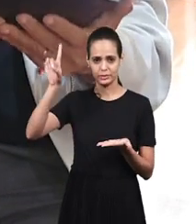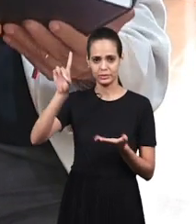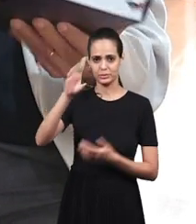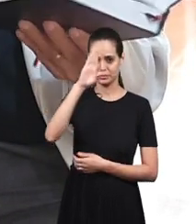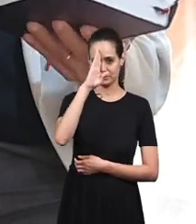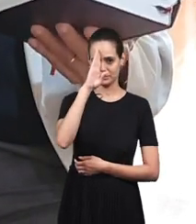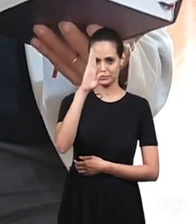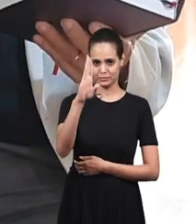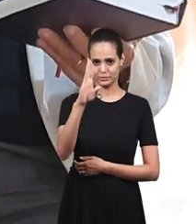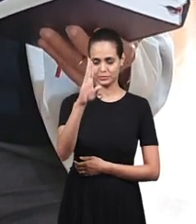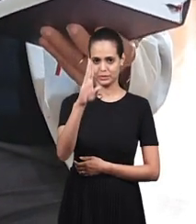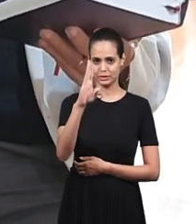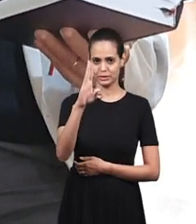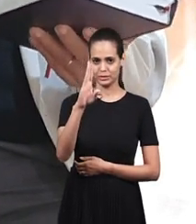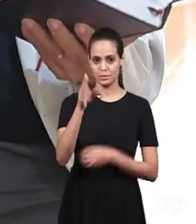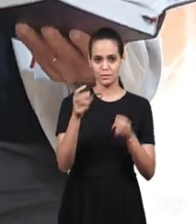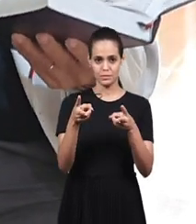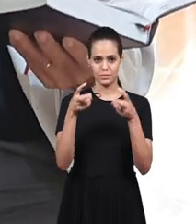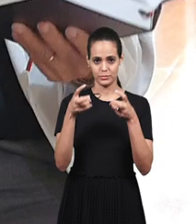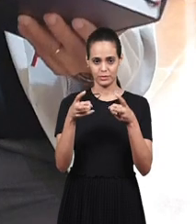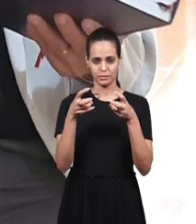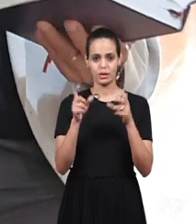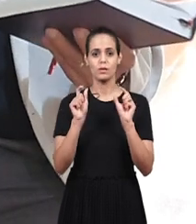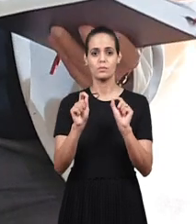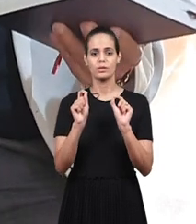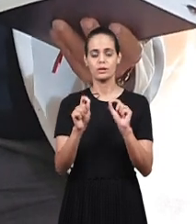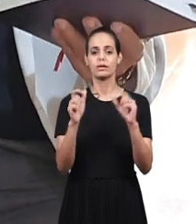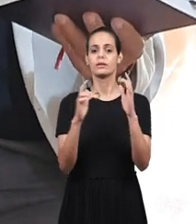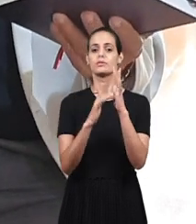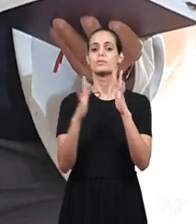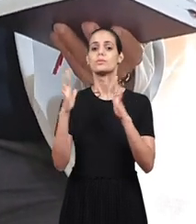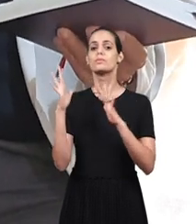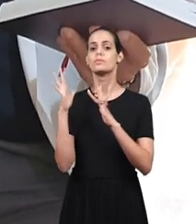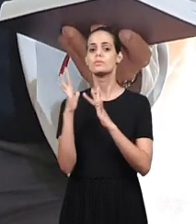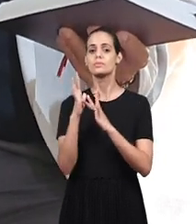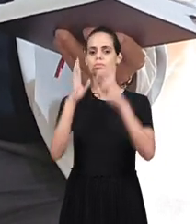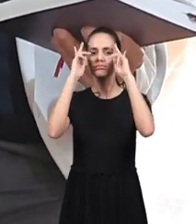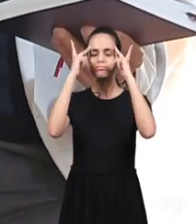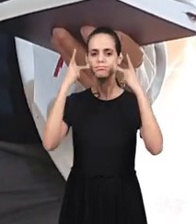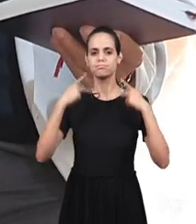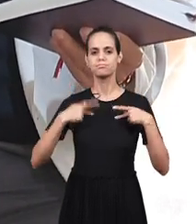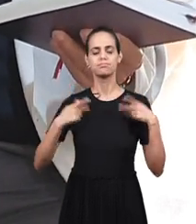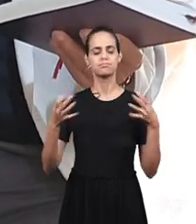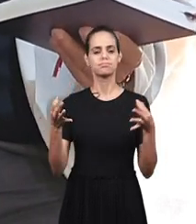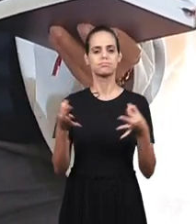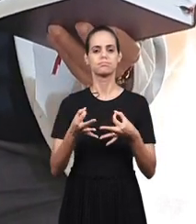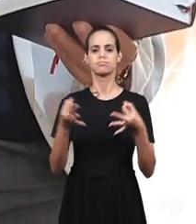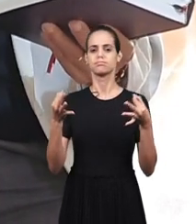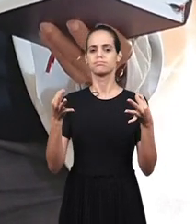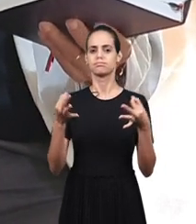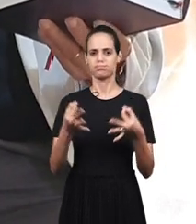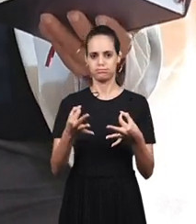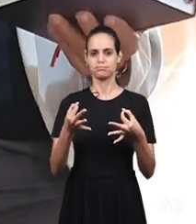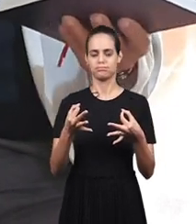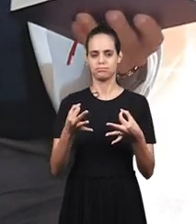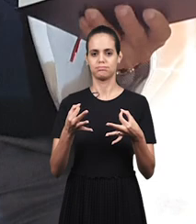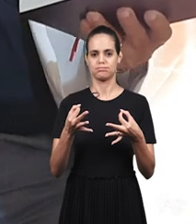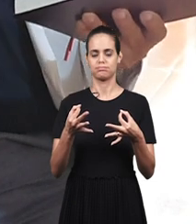qui invitent d'autres personnes pour faire des études bibliques de la parole, nous allons voir